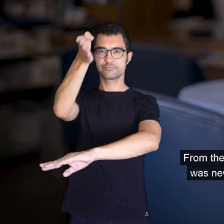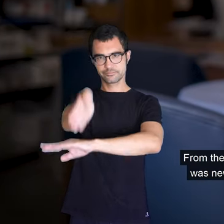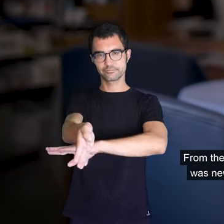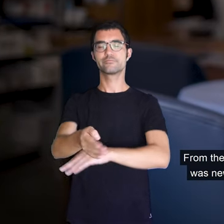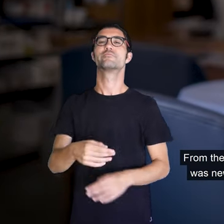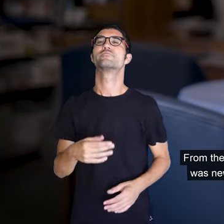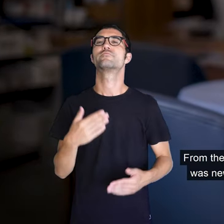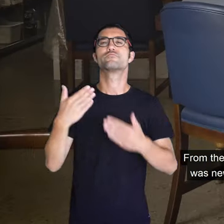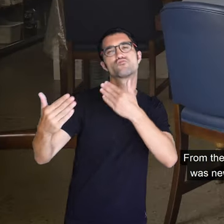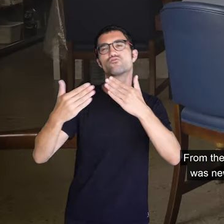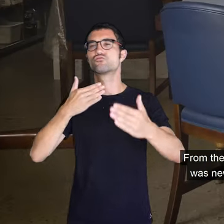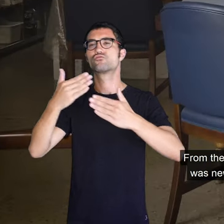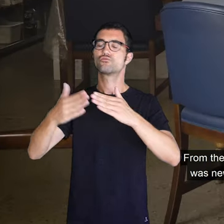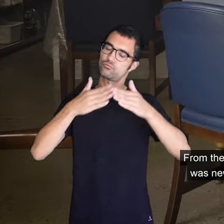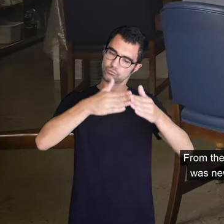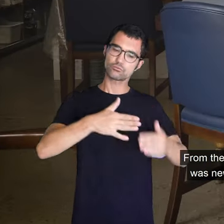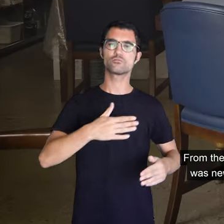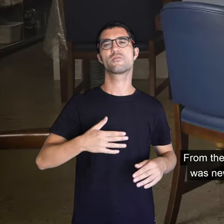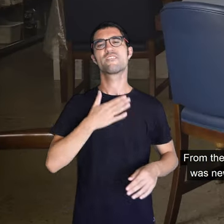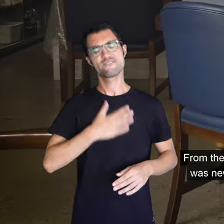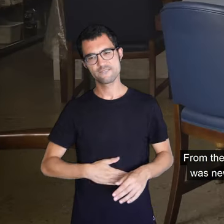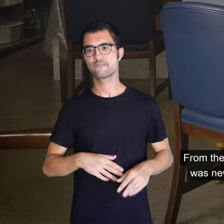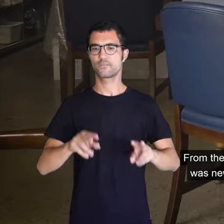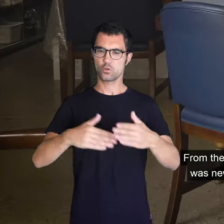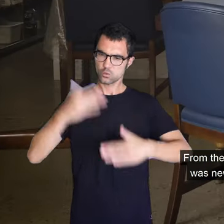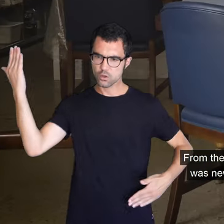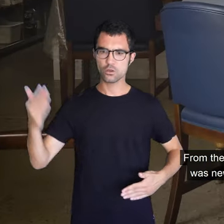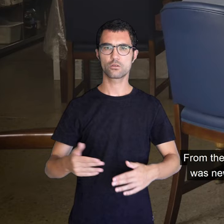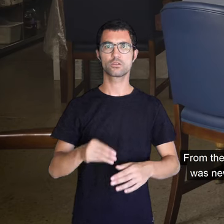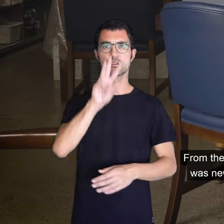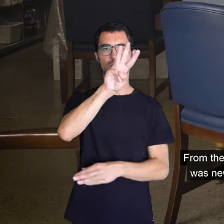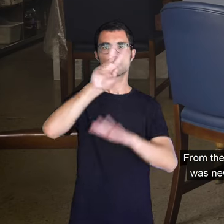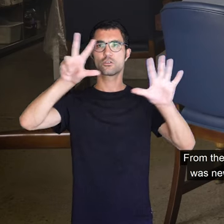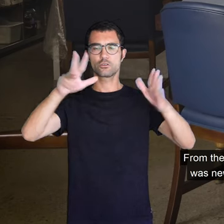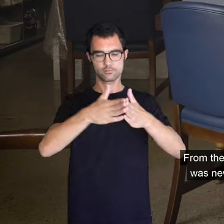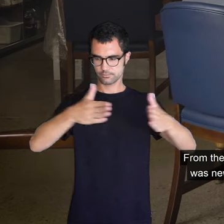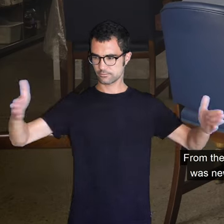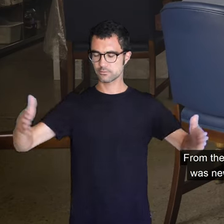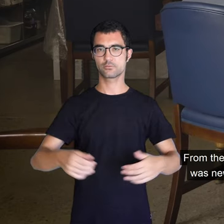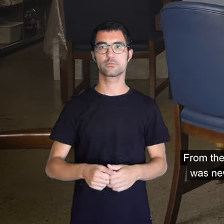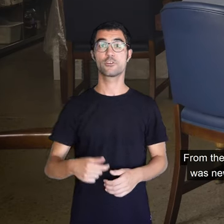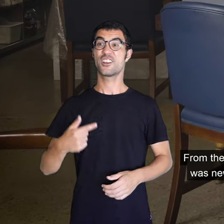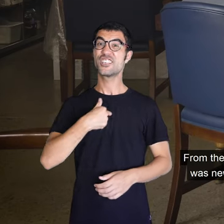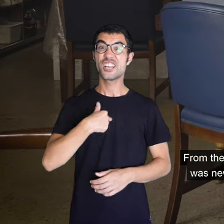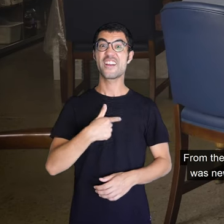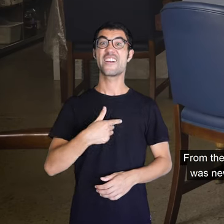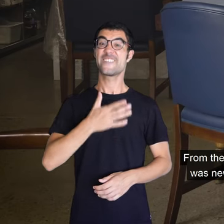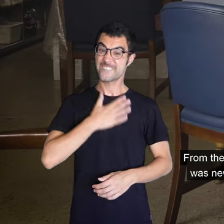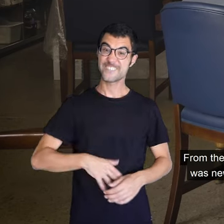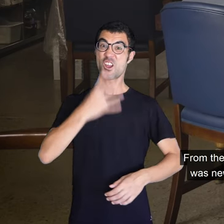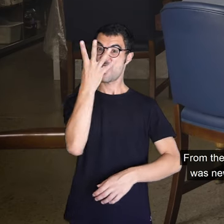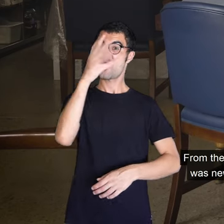per fer una barca. I la costera era nova, i tenia 38 pans. Jo la volia fer de 40,